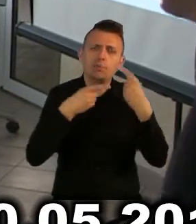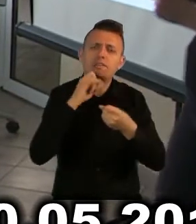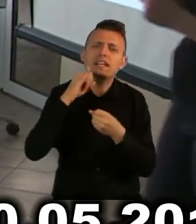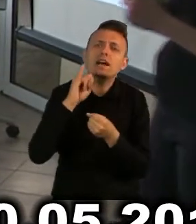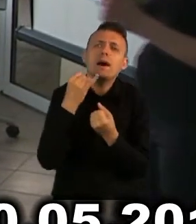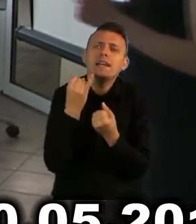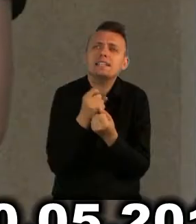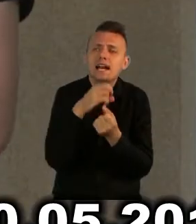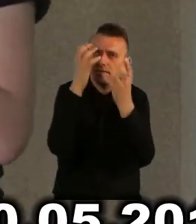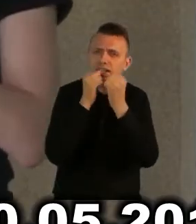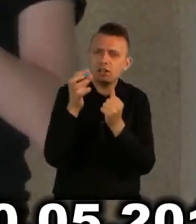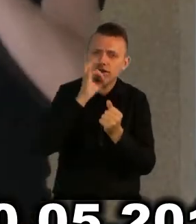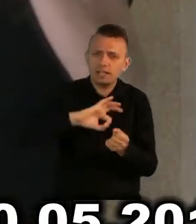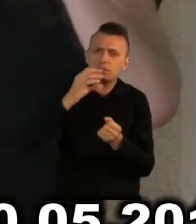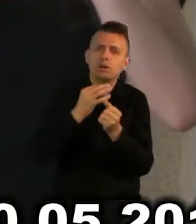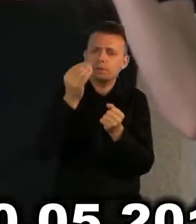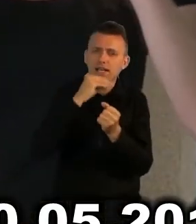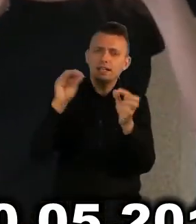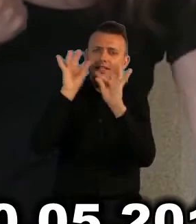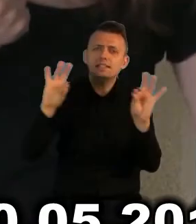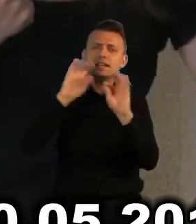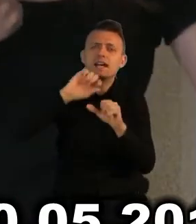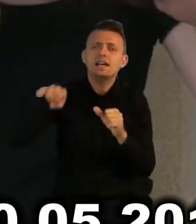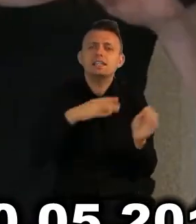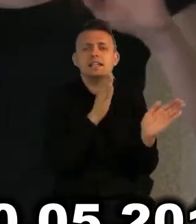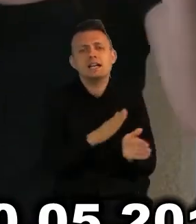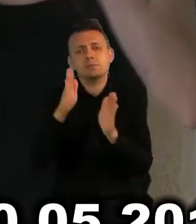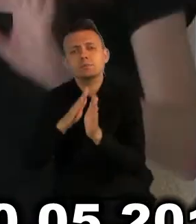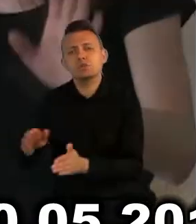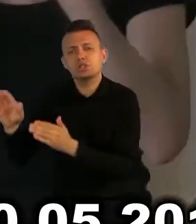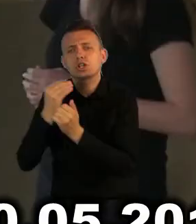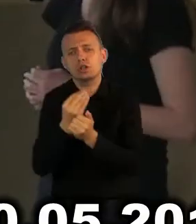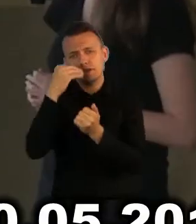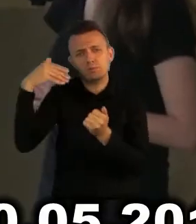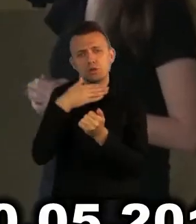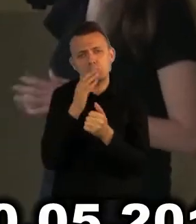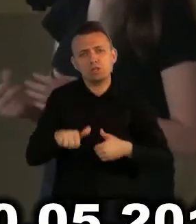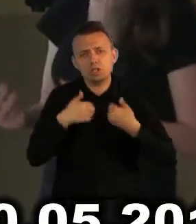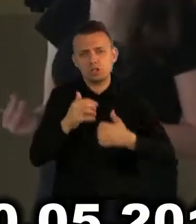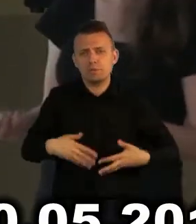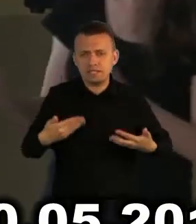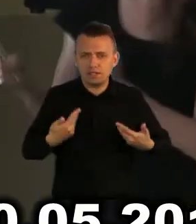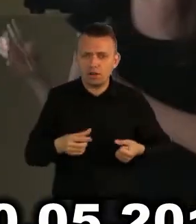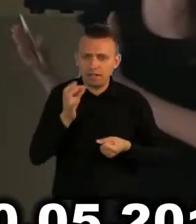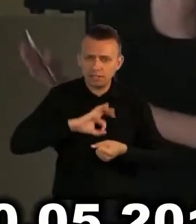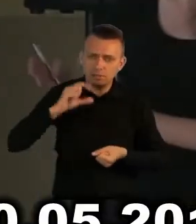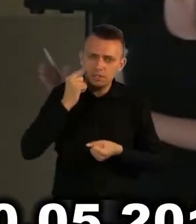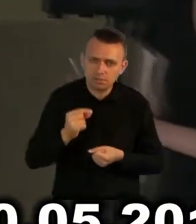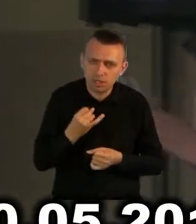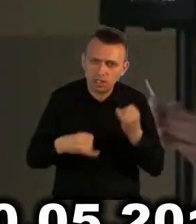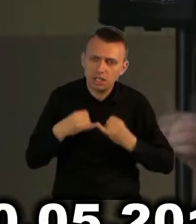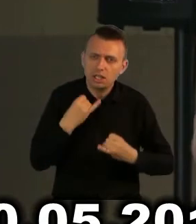na czym polega właściwa dieta oraz jak przygotować posiłki, by były zdrowe przy zachowaniu odpowiedniego smaku. Jeżeli staramy się tą